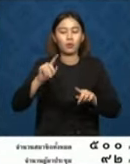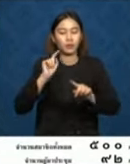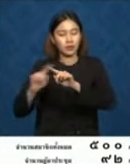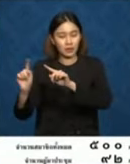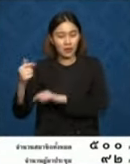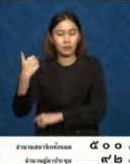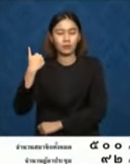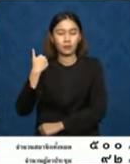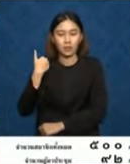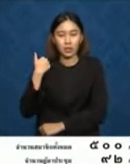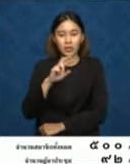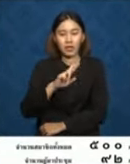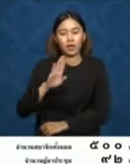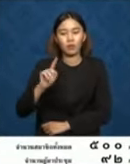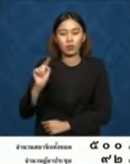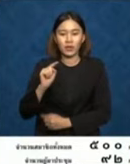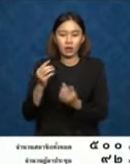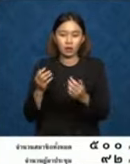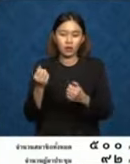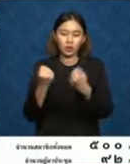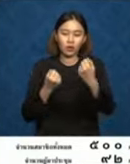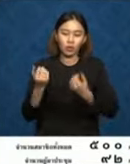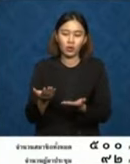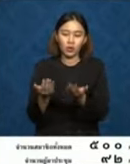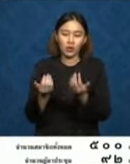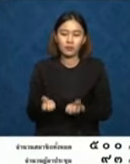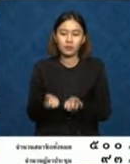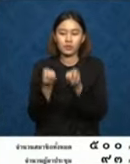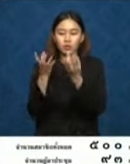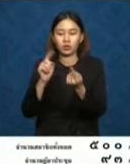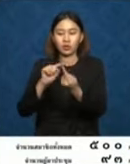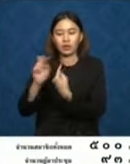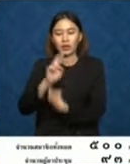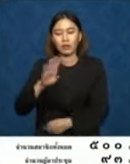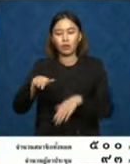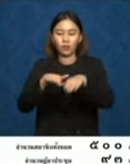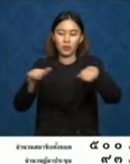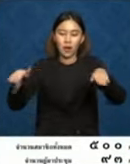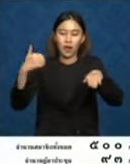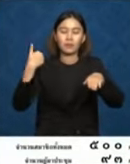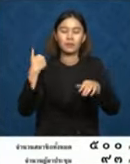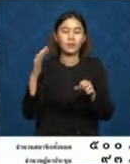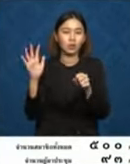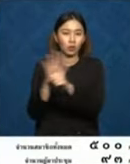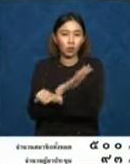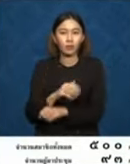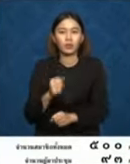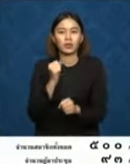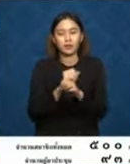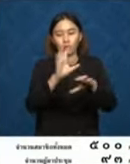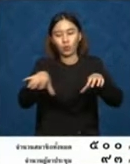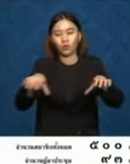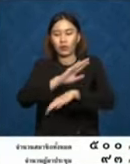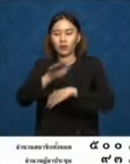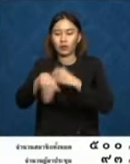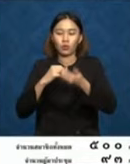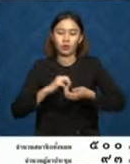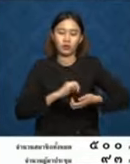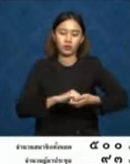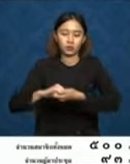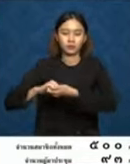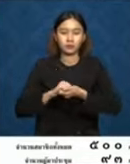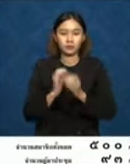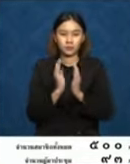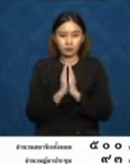านระบบจัดรถรับส่งนักเรียนรถตู้ต่างๆต้องวางระบบให้มีมาตรฐานครบวงจรให้หน่วยงานทุกหน่วยงานบูรณาการร่วมมือกันข